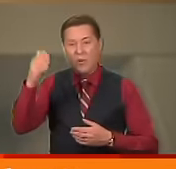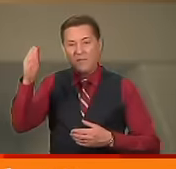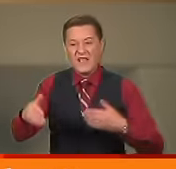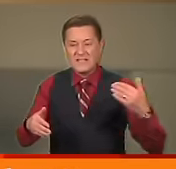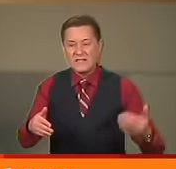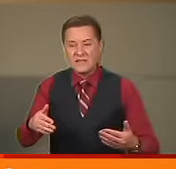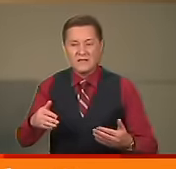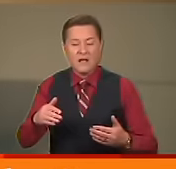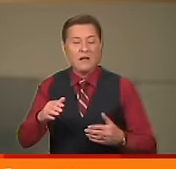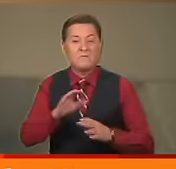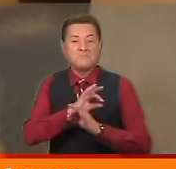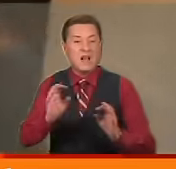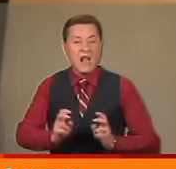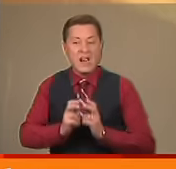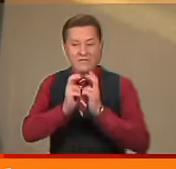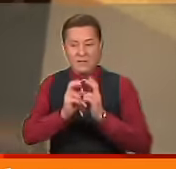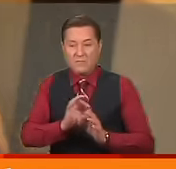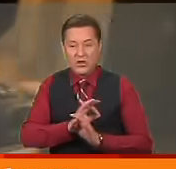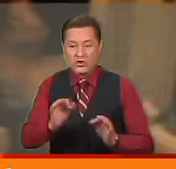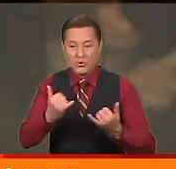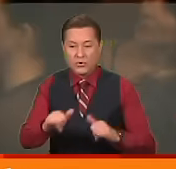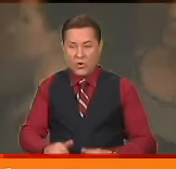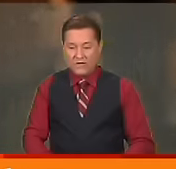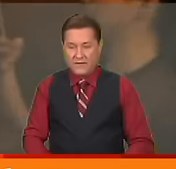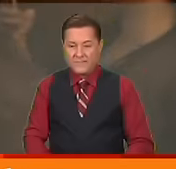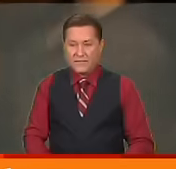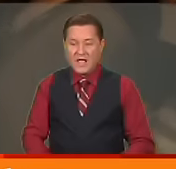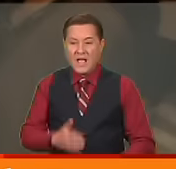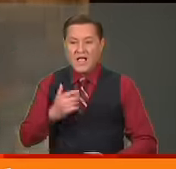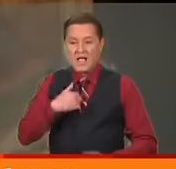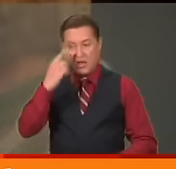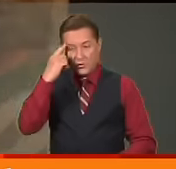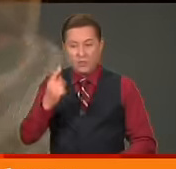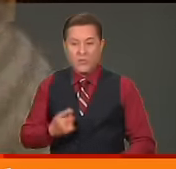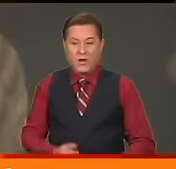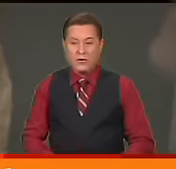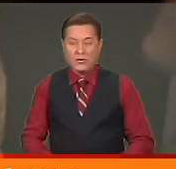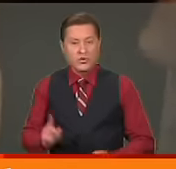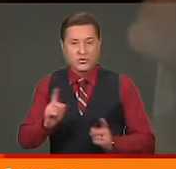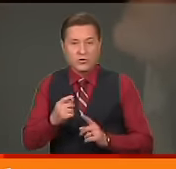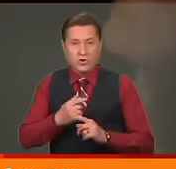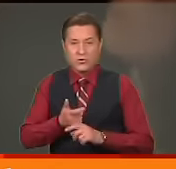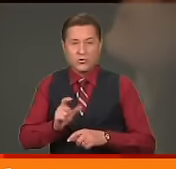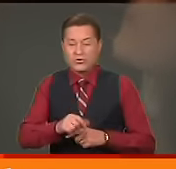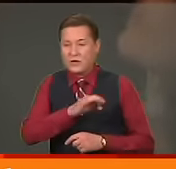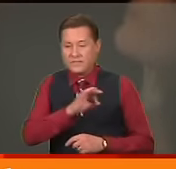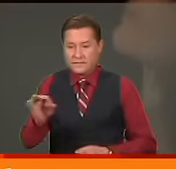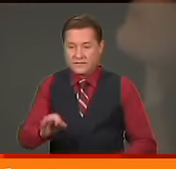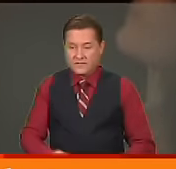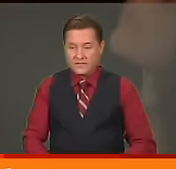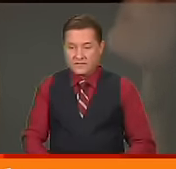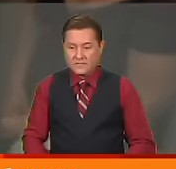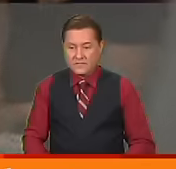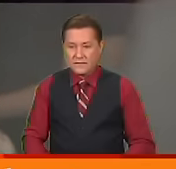плитка, ліфти причудові. Я думаю, що якби нам пообіцяла держава ліфт... А я вам хочу сказати, дадуть. Хто?